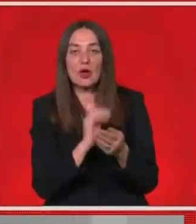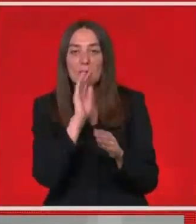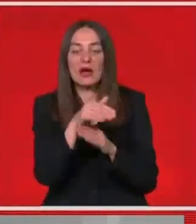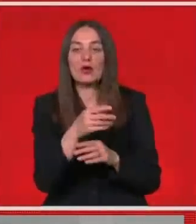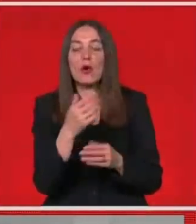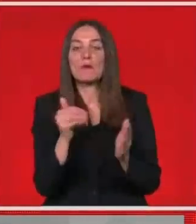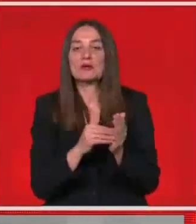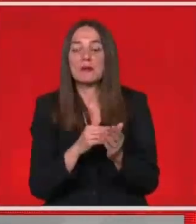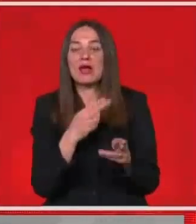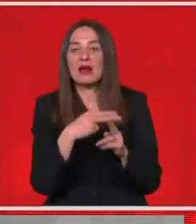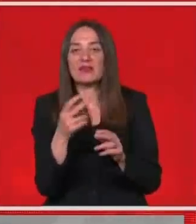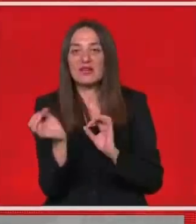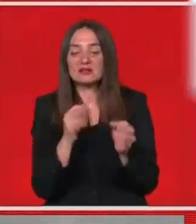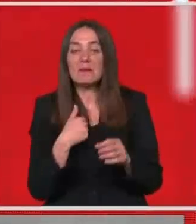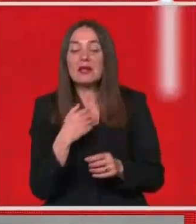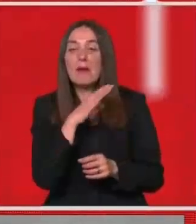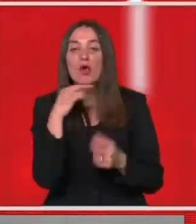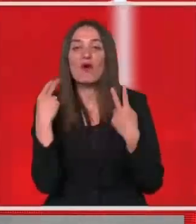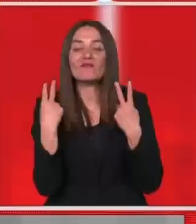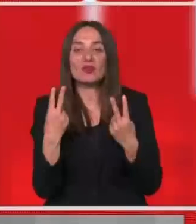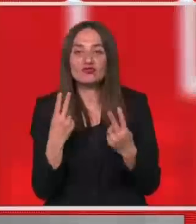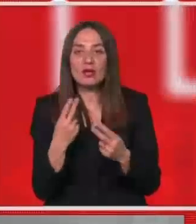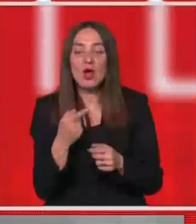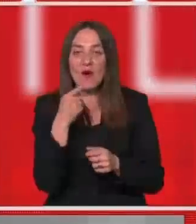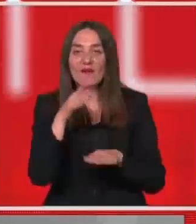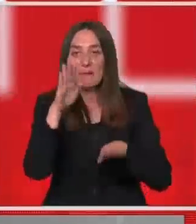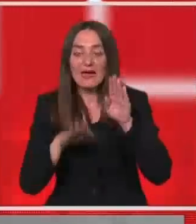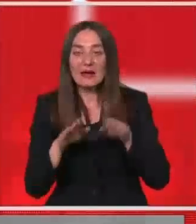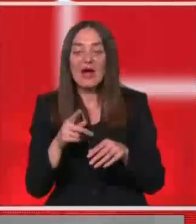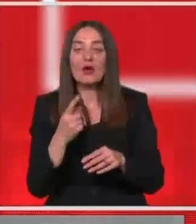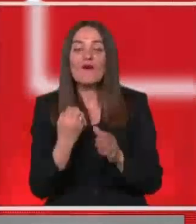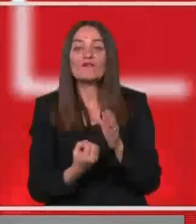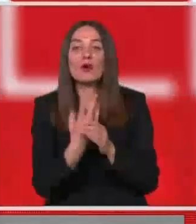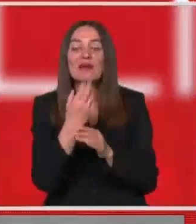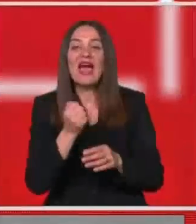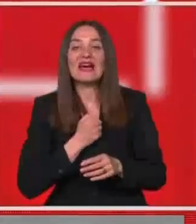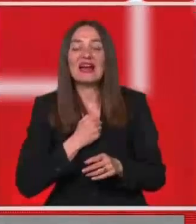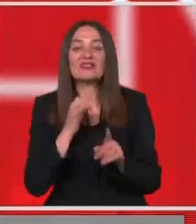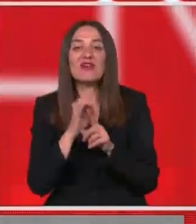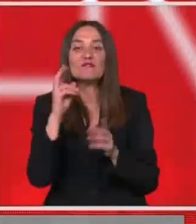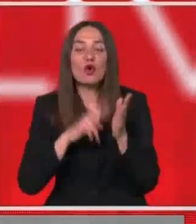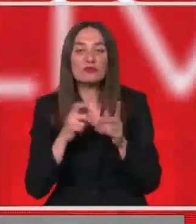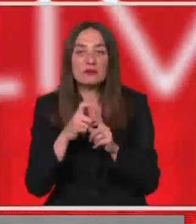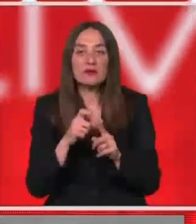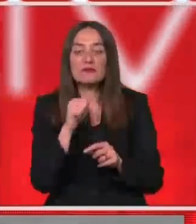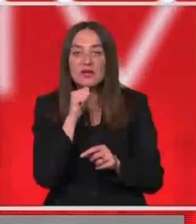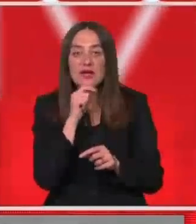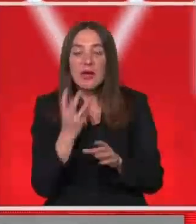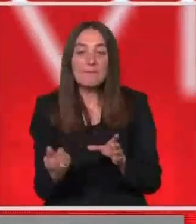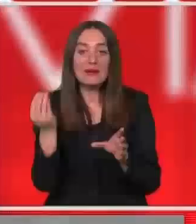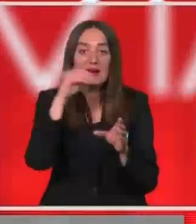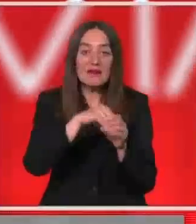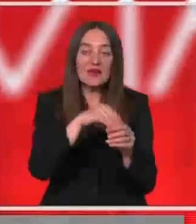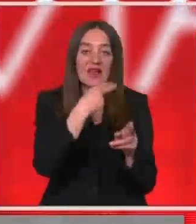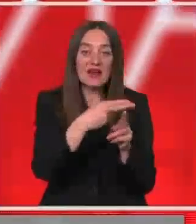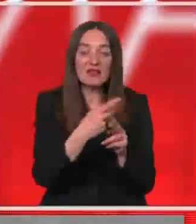likvidna sredstva. Meni je mnogo važnija ova mera oko formiranja garantnog fonda i prelivanja